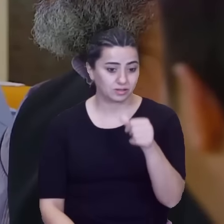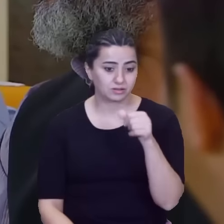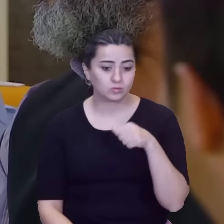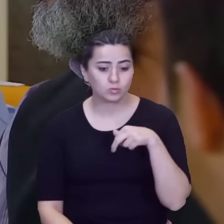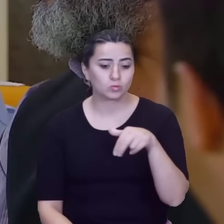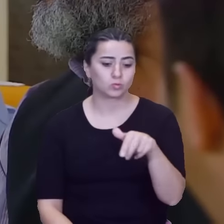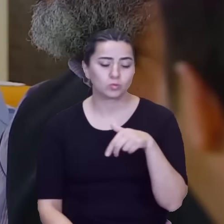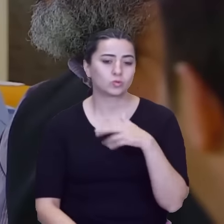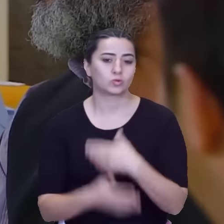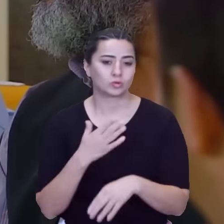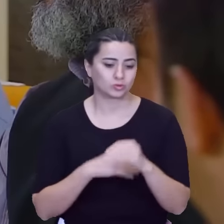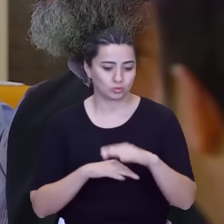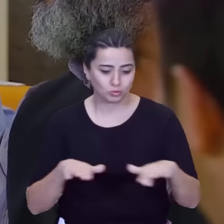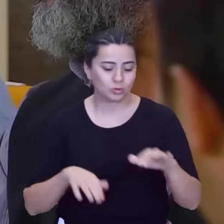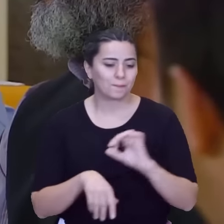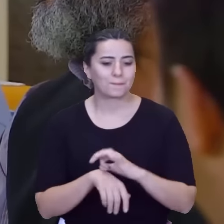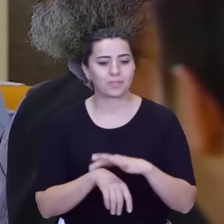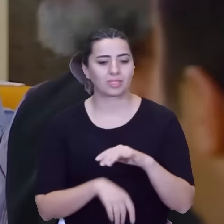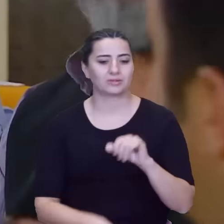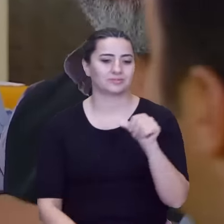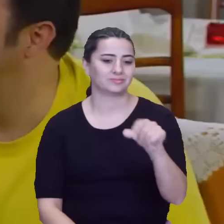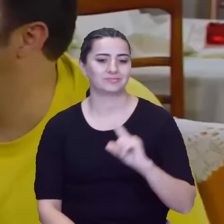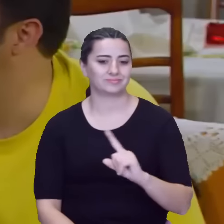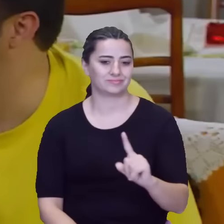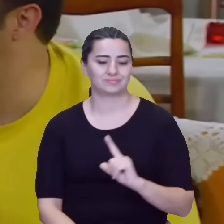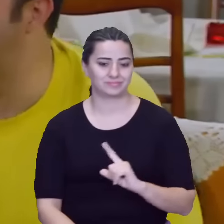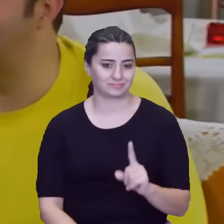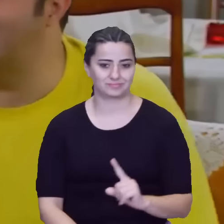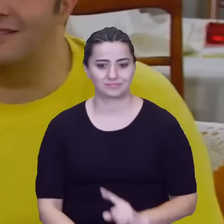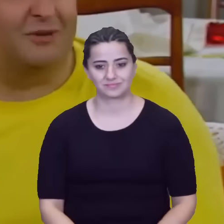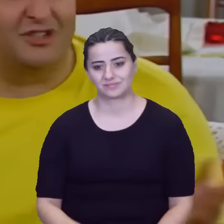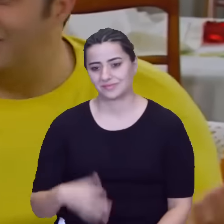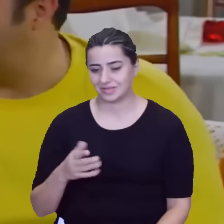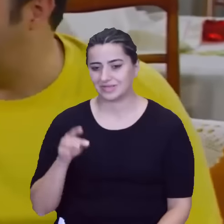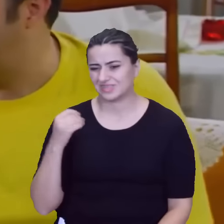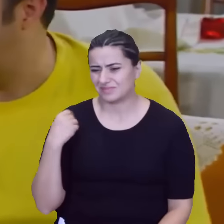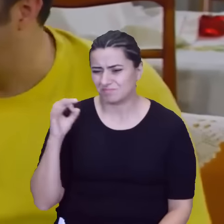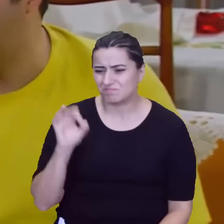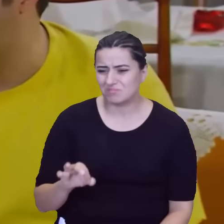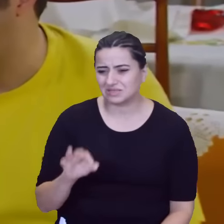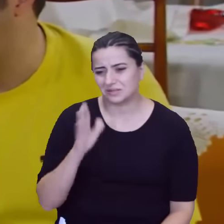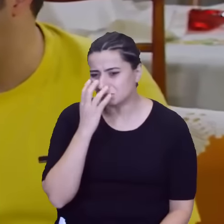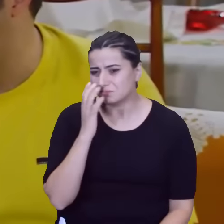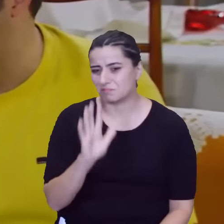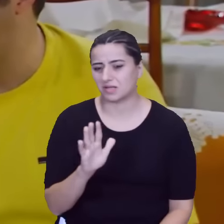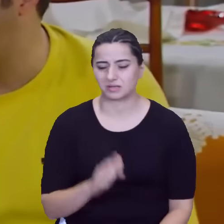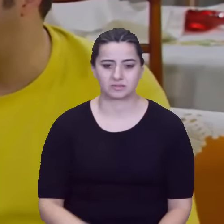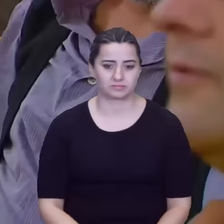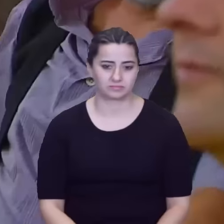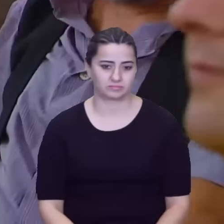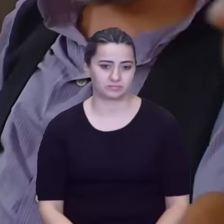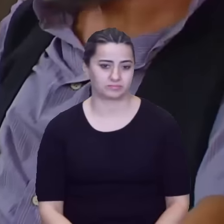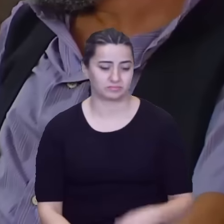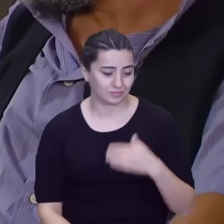bas, gel falan zor olur. Çocuk olsa hemen gider gelir. Ya neredeyse başlayacak zaten. Bu kalsın Seyfi abi, olur evet mu?